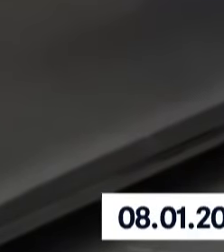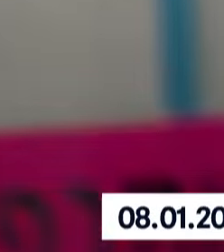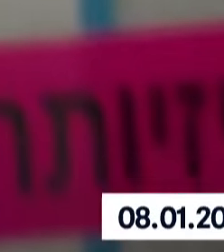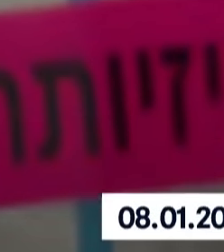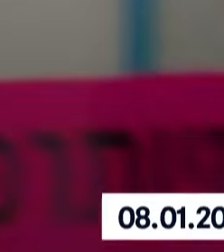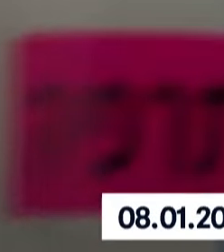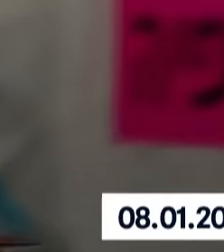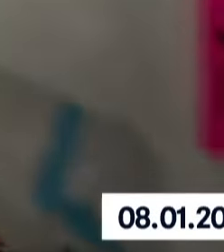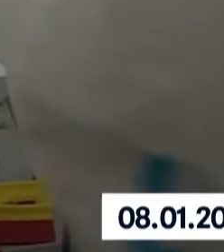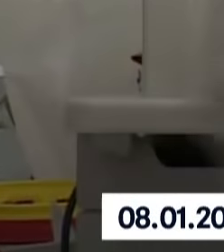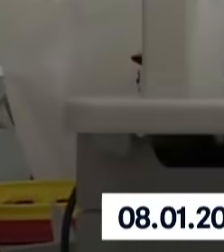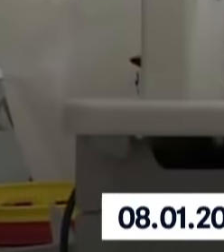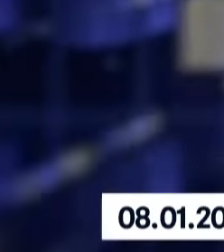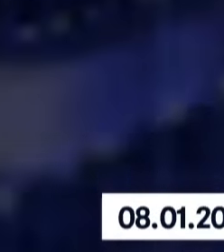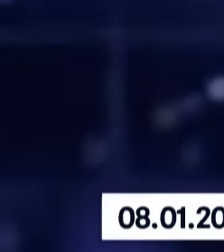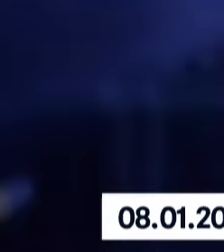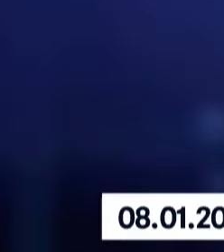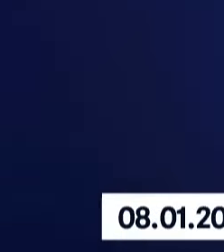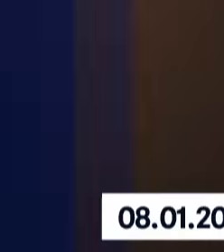שראינו, עומס מאוד גדול בבתי החולים.